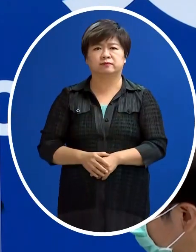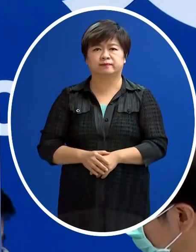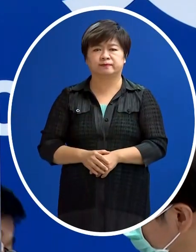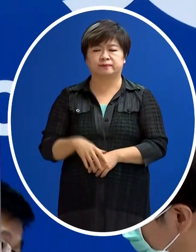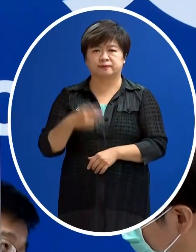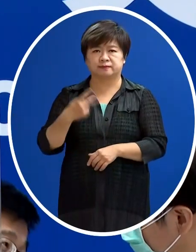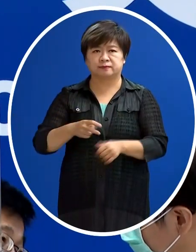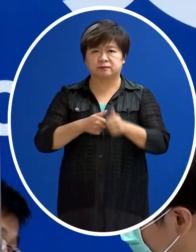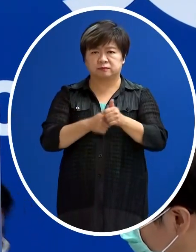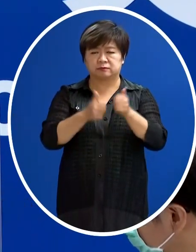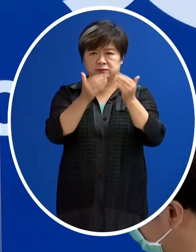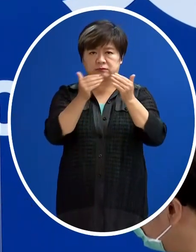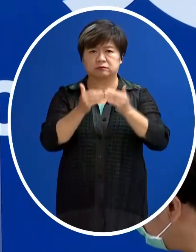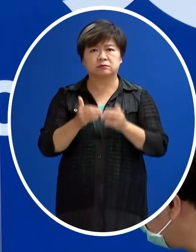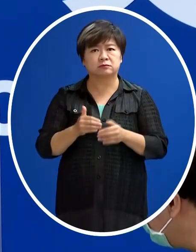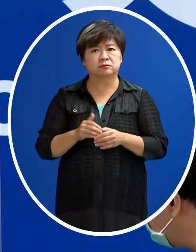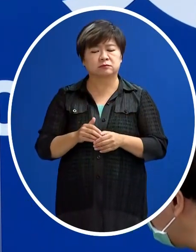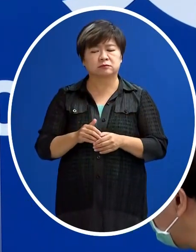些